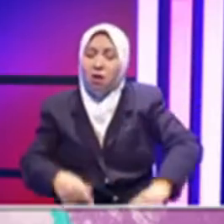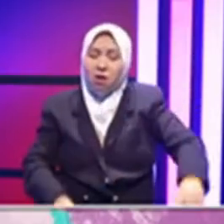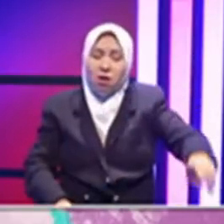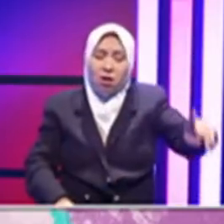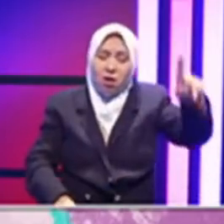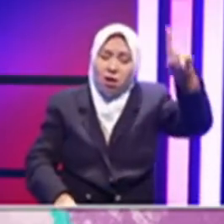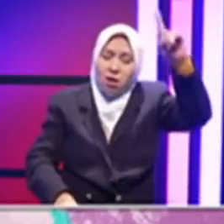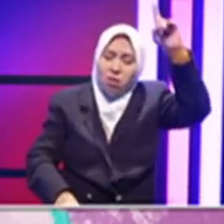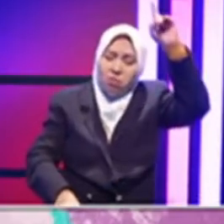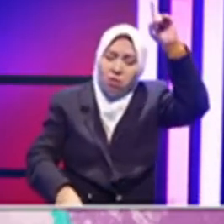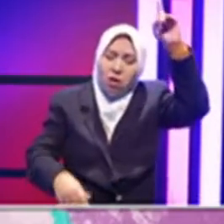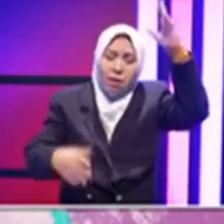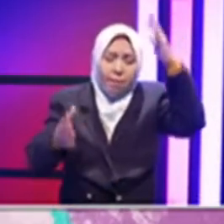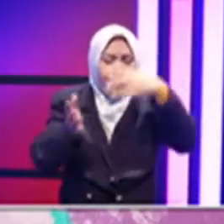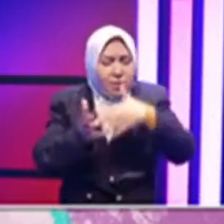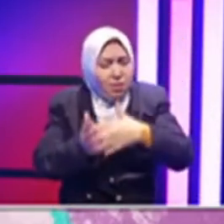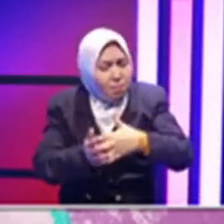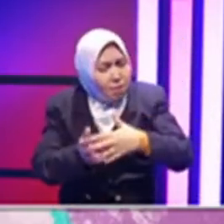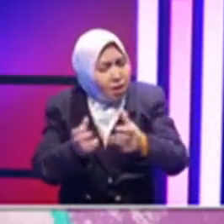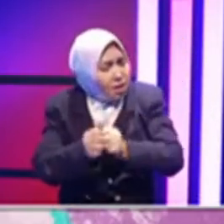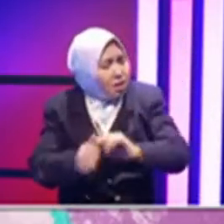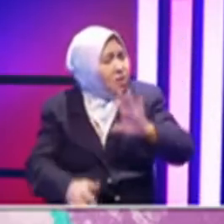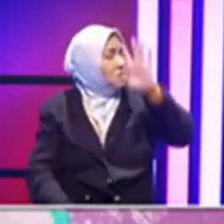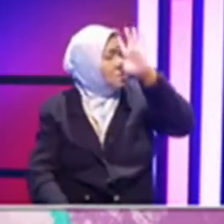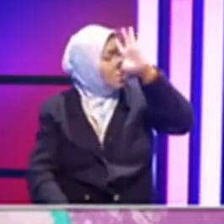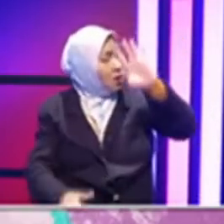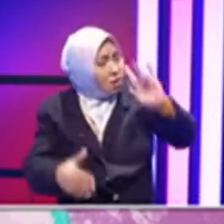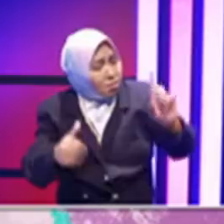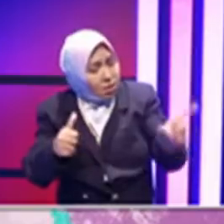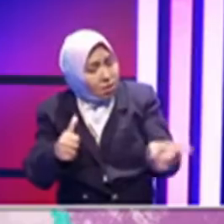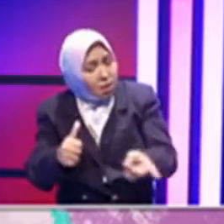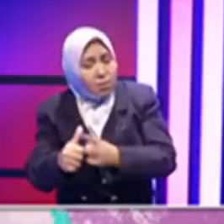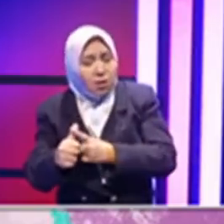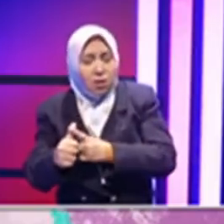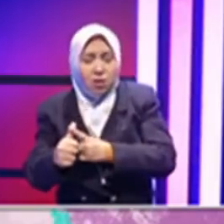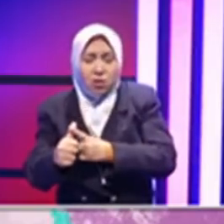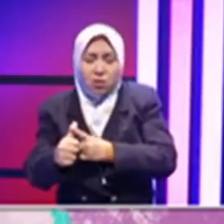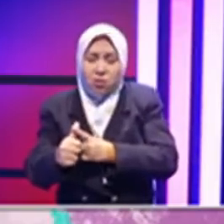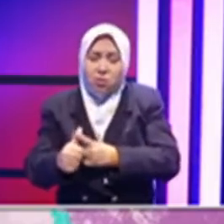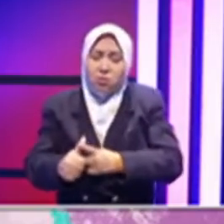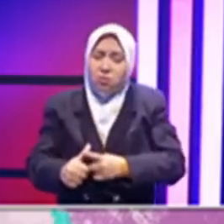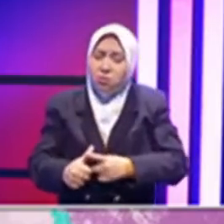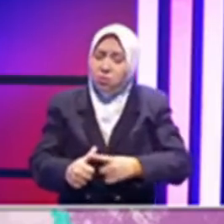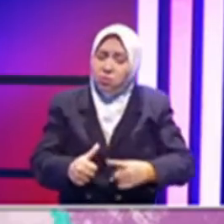بالخلق الأول بل هم في لبس